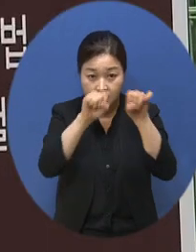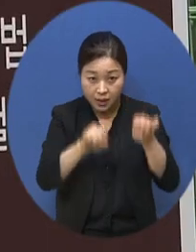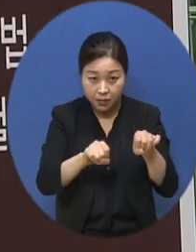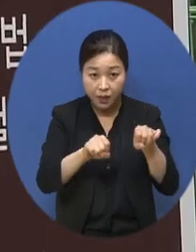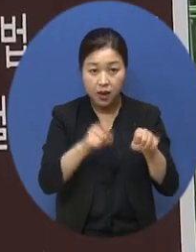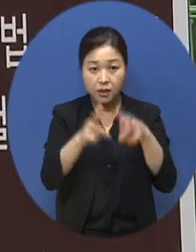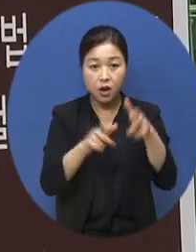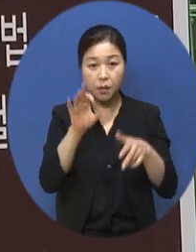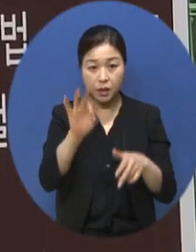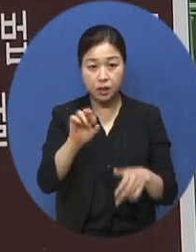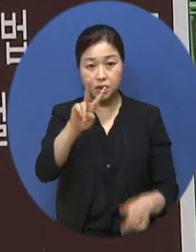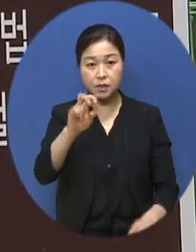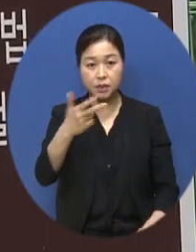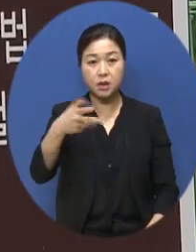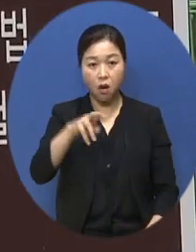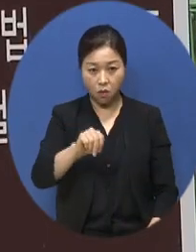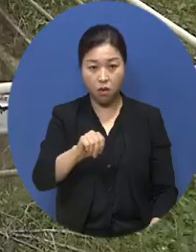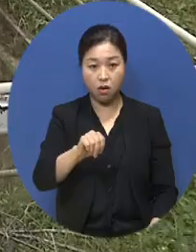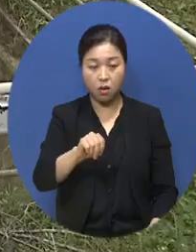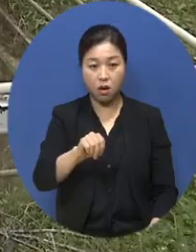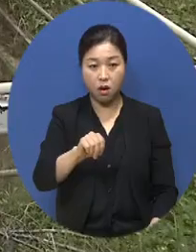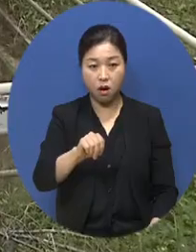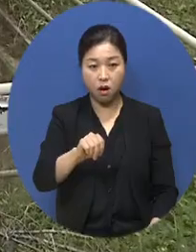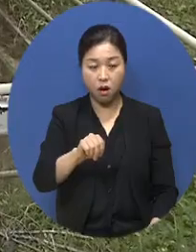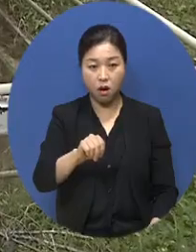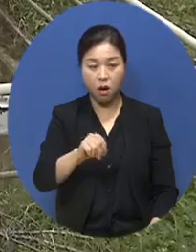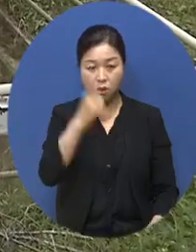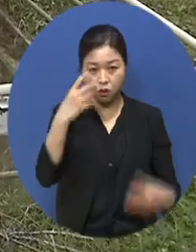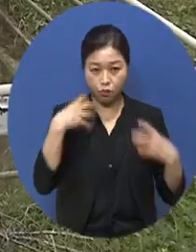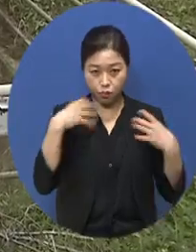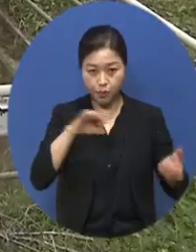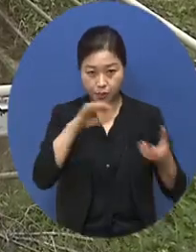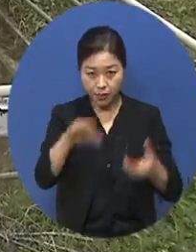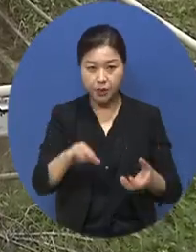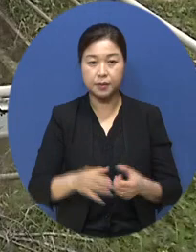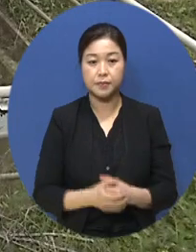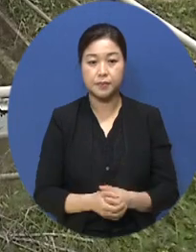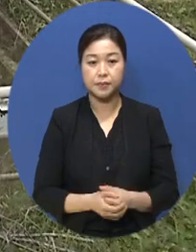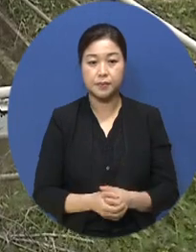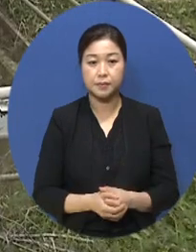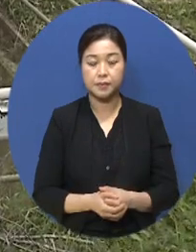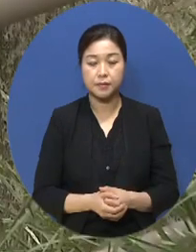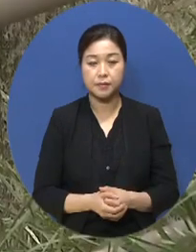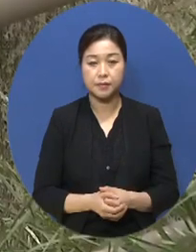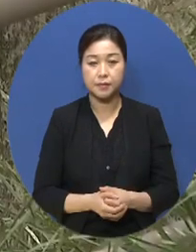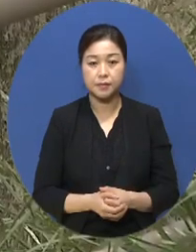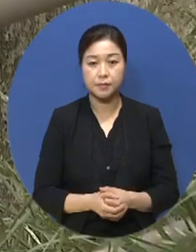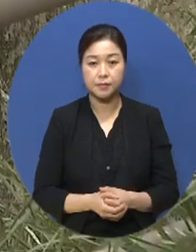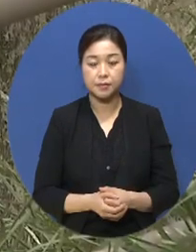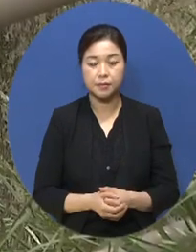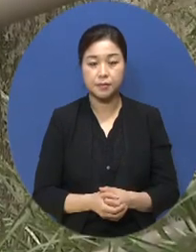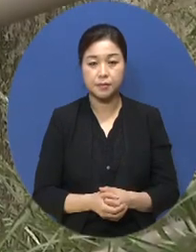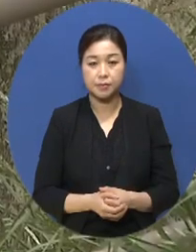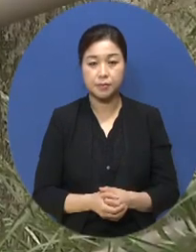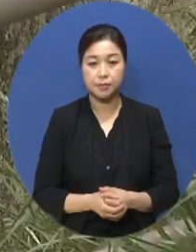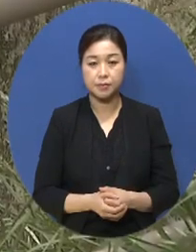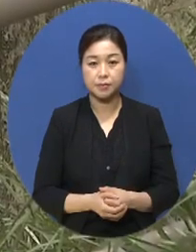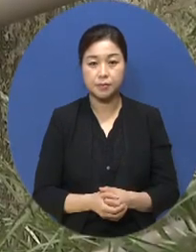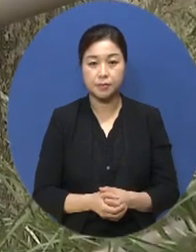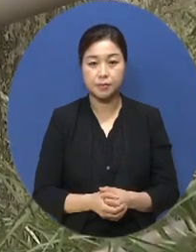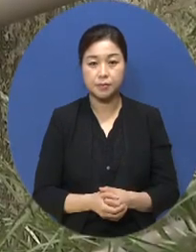사업비는 총 27억 원으로 전액 국비로 충당됐습니다. 지금까지 복지TV 전북방송